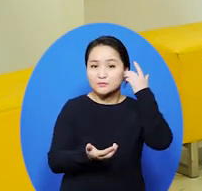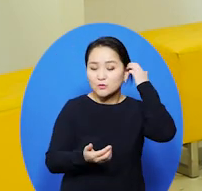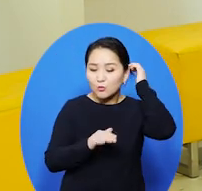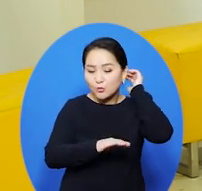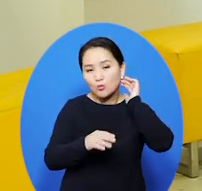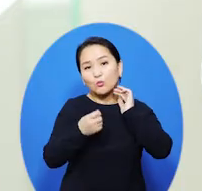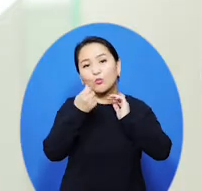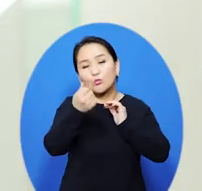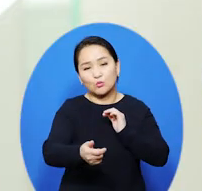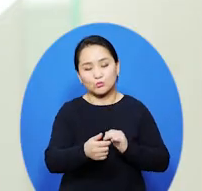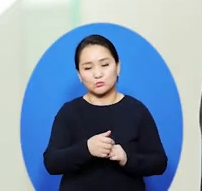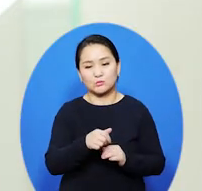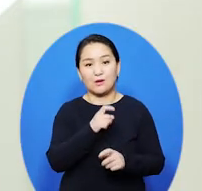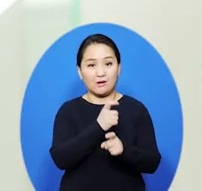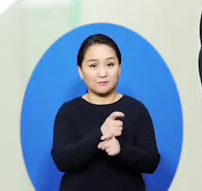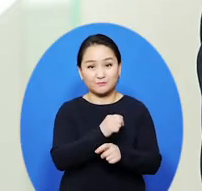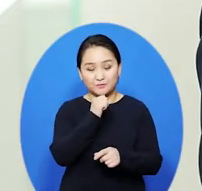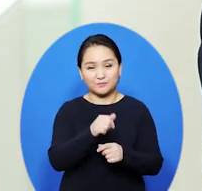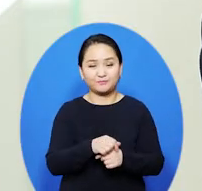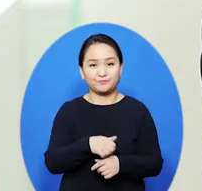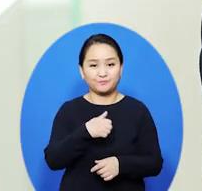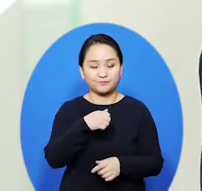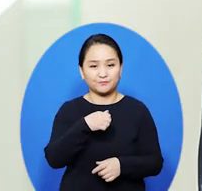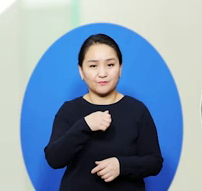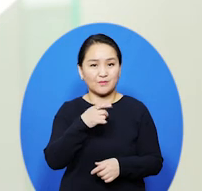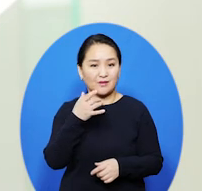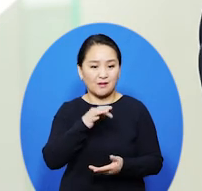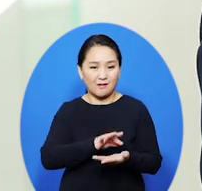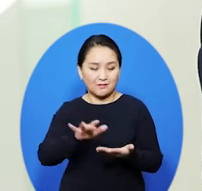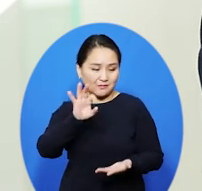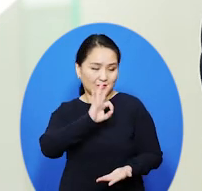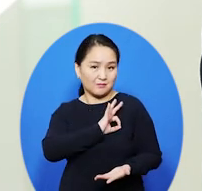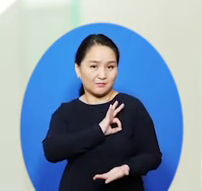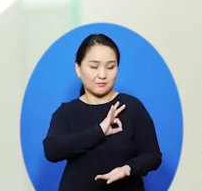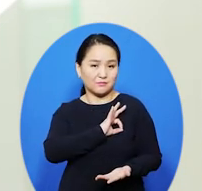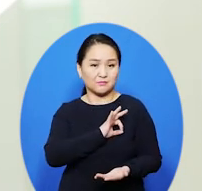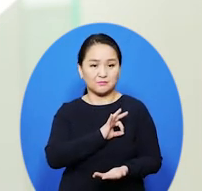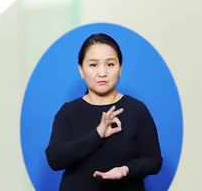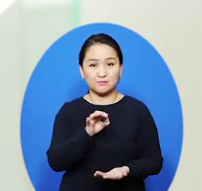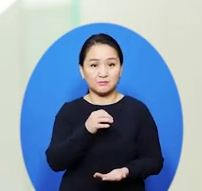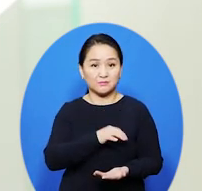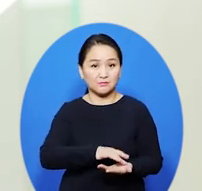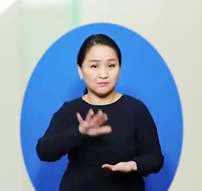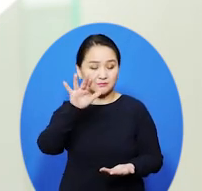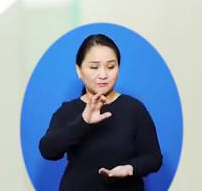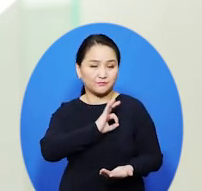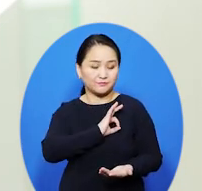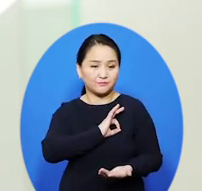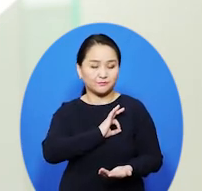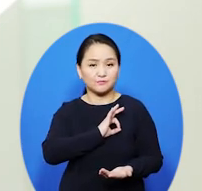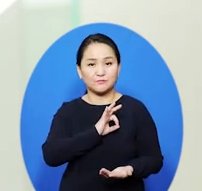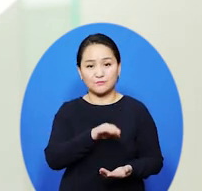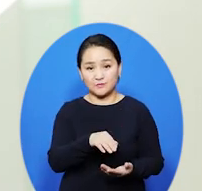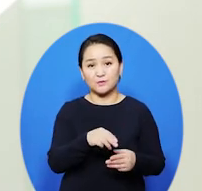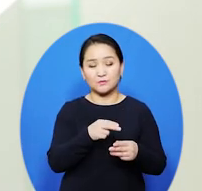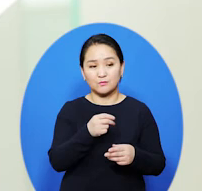бол халамж мөн үү? Биш тэ. Алтар цултай ахмад настандаа бас өнөөдөр үе өгч байгаа дэмжлэг төлөмж өгч байгаа мөн